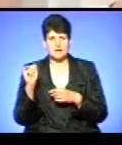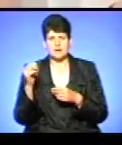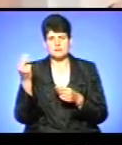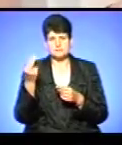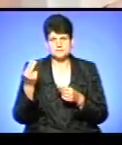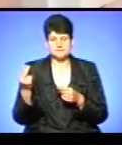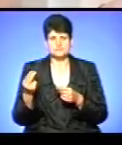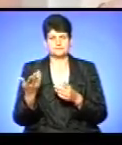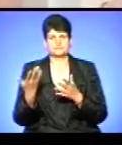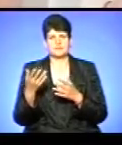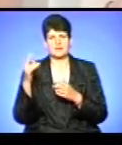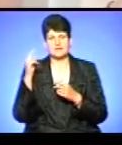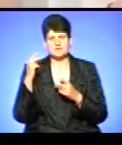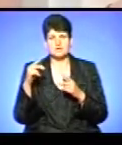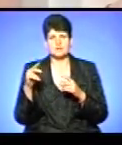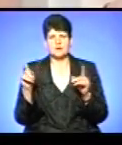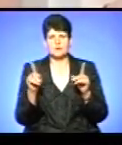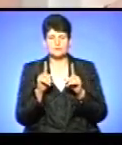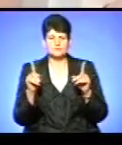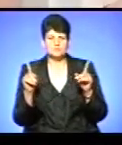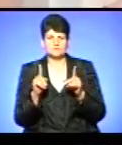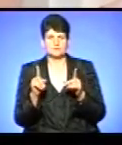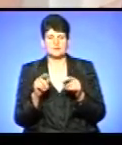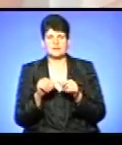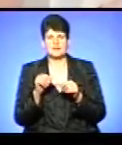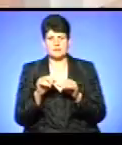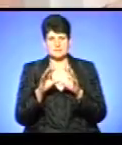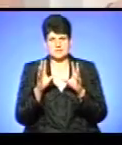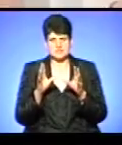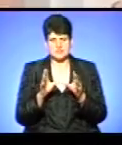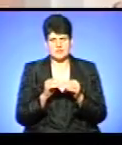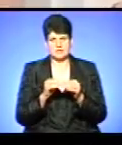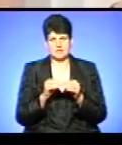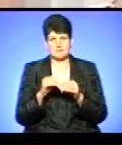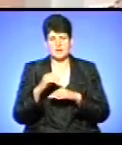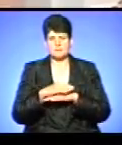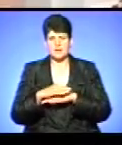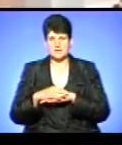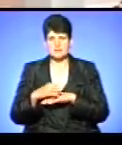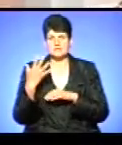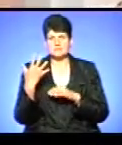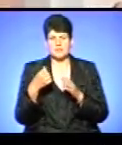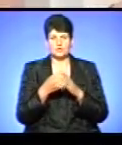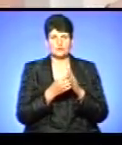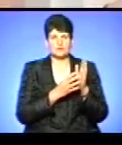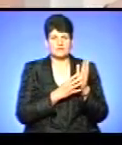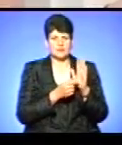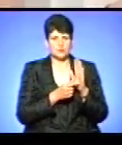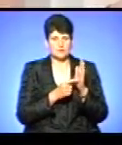образотворче мистецтво, і навчання музичної грамоти, окрім загальноосвітніх основних предметів. З 5 по 9